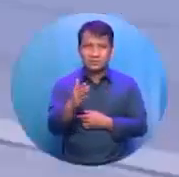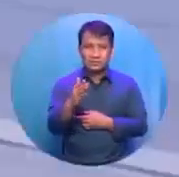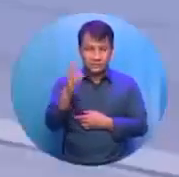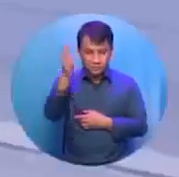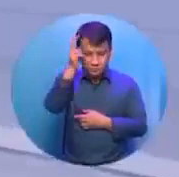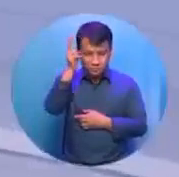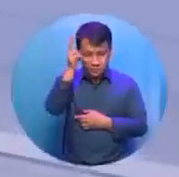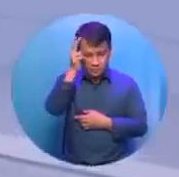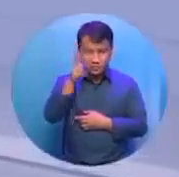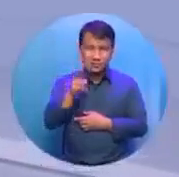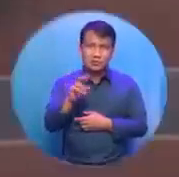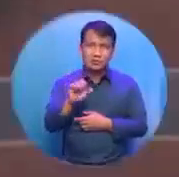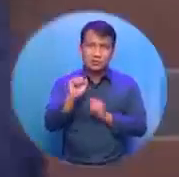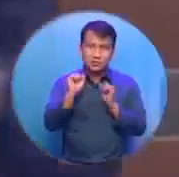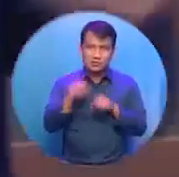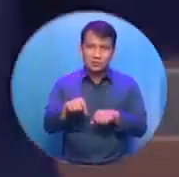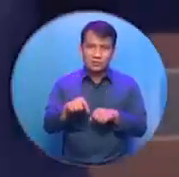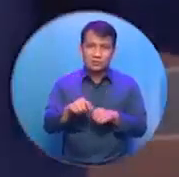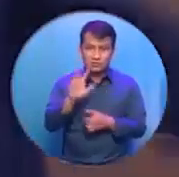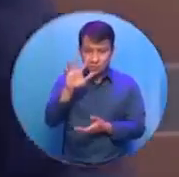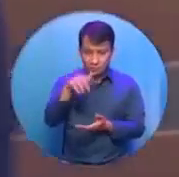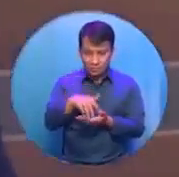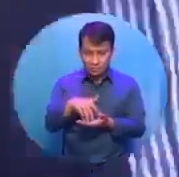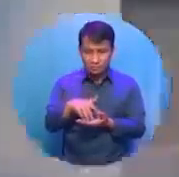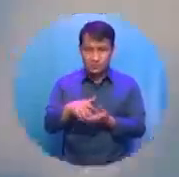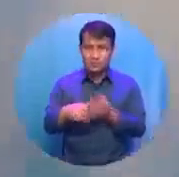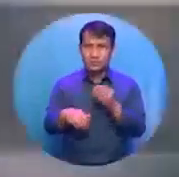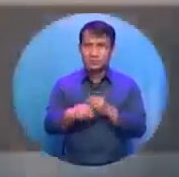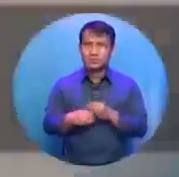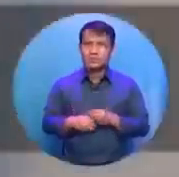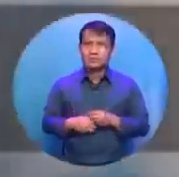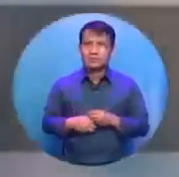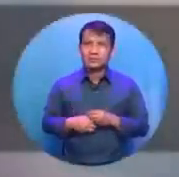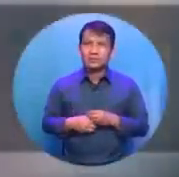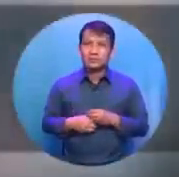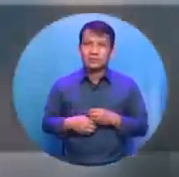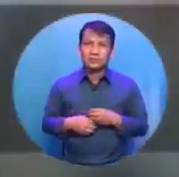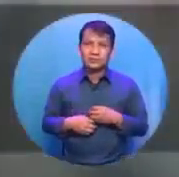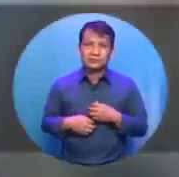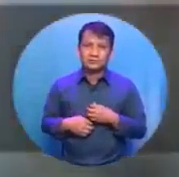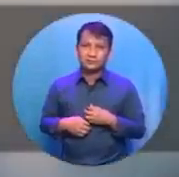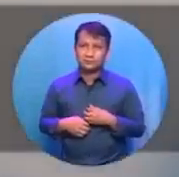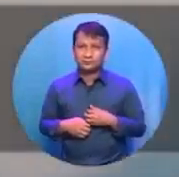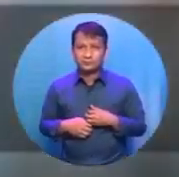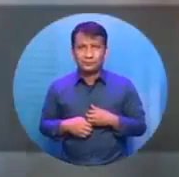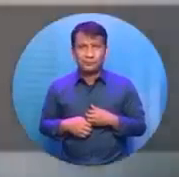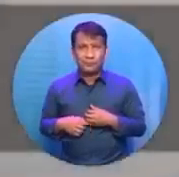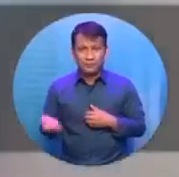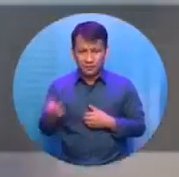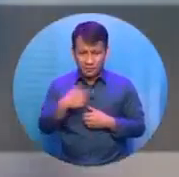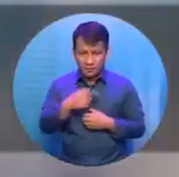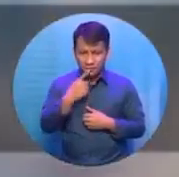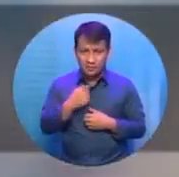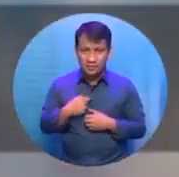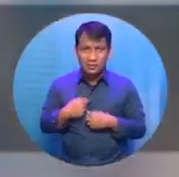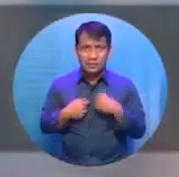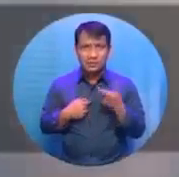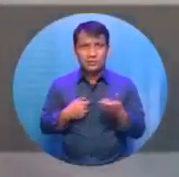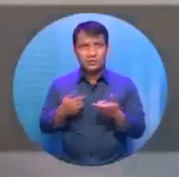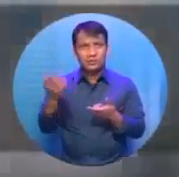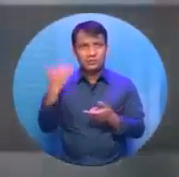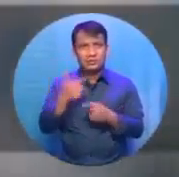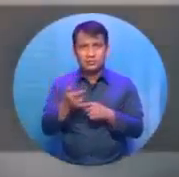gulay. Okay, sige. Okay na yan. Ma'am, 5,000 pesos. Ako po yung natawagan sa random tulong ni